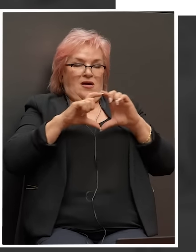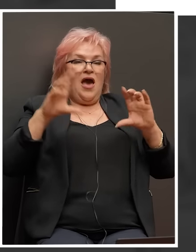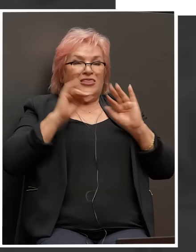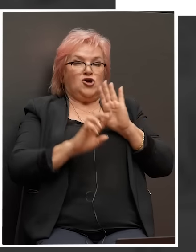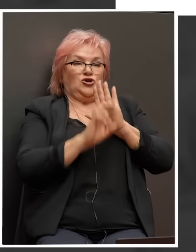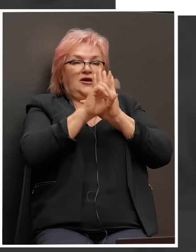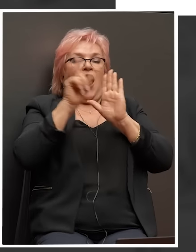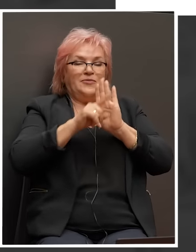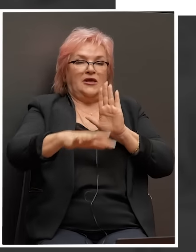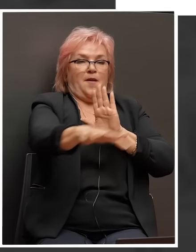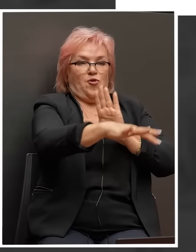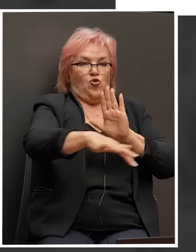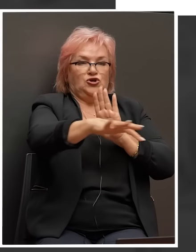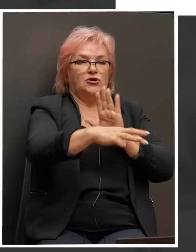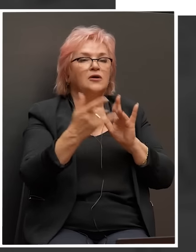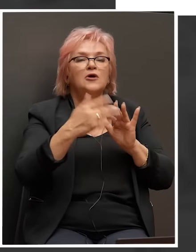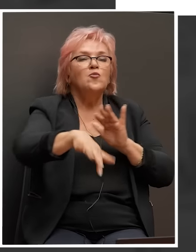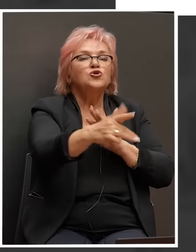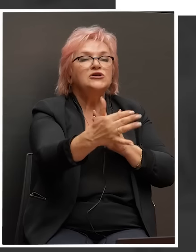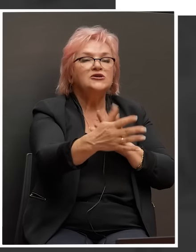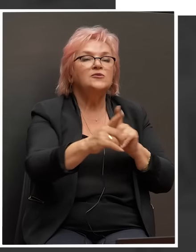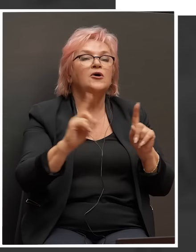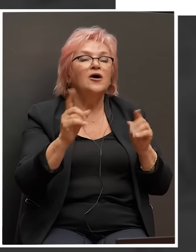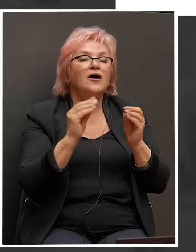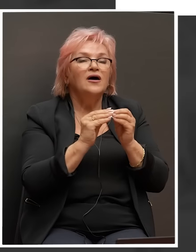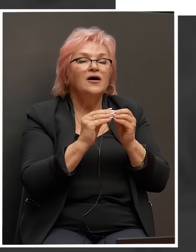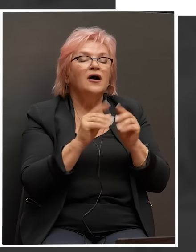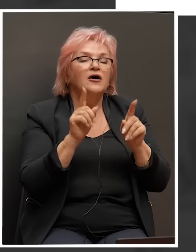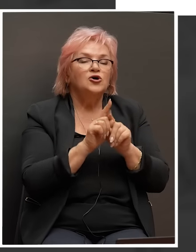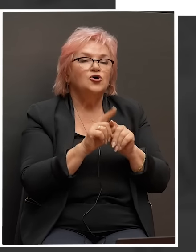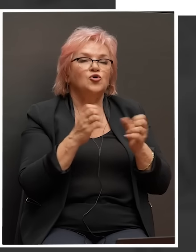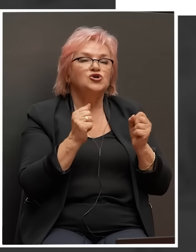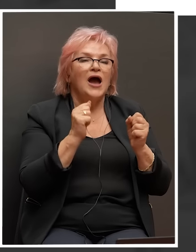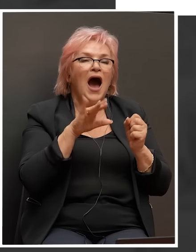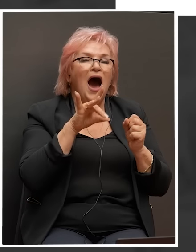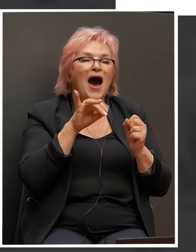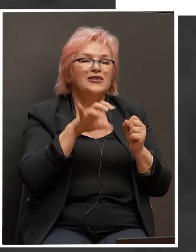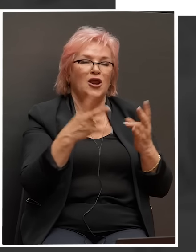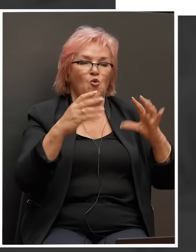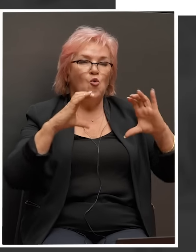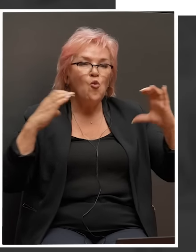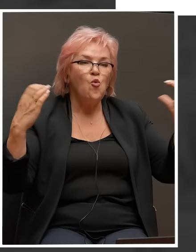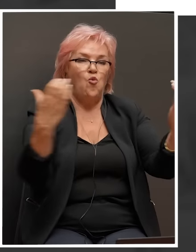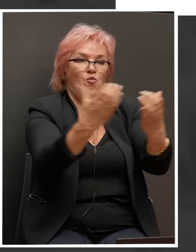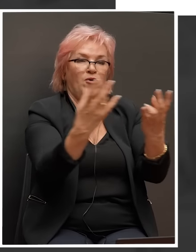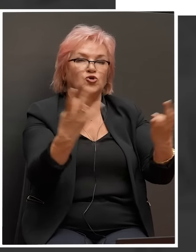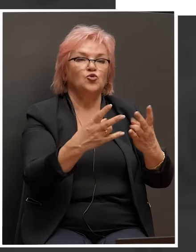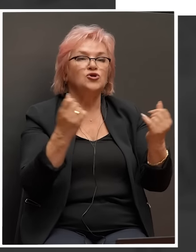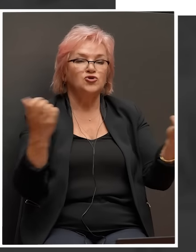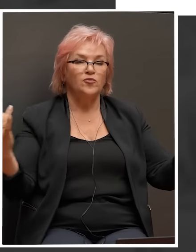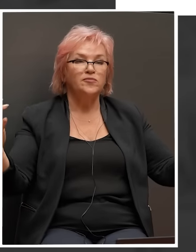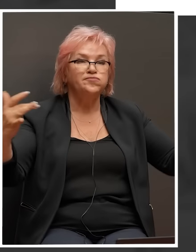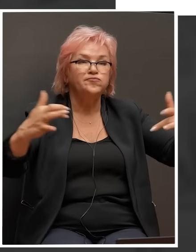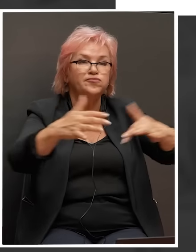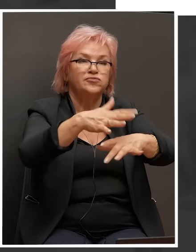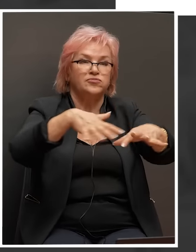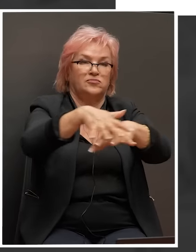церковью площадь обязательно есть. Зачем нужна площадь? Да за тем же, зачем был нужен атриум в ранних христианских базиликах, для сбора